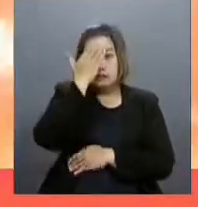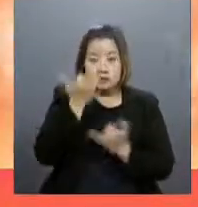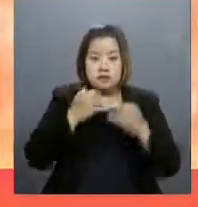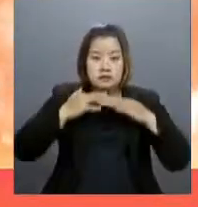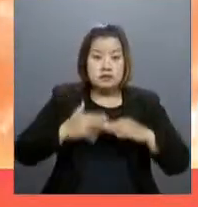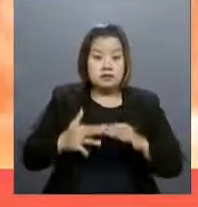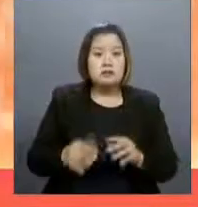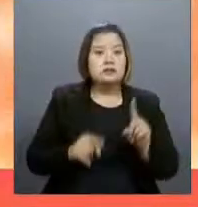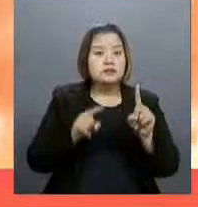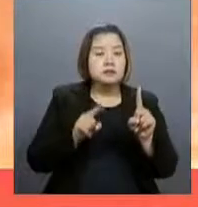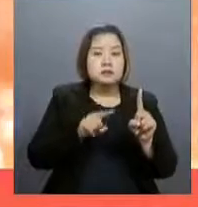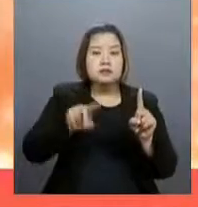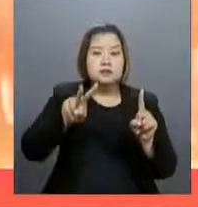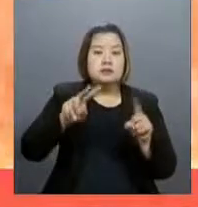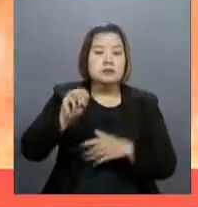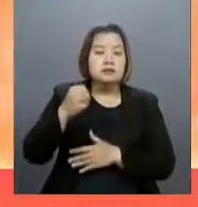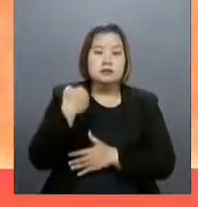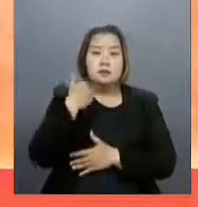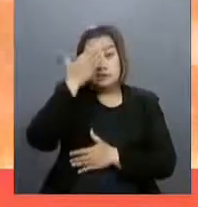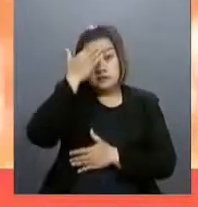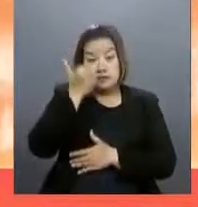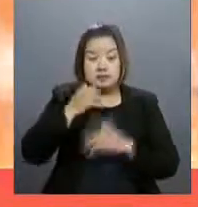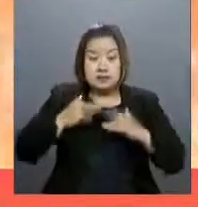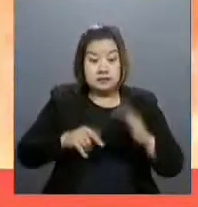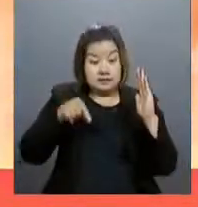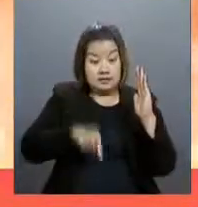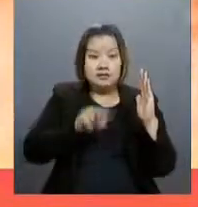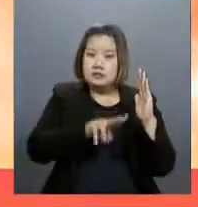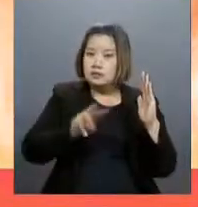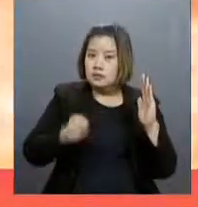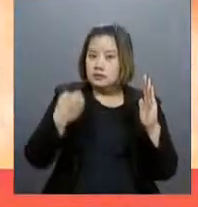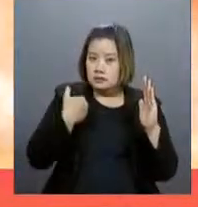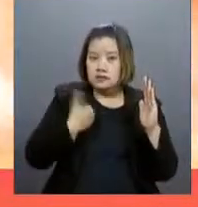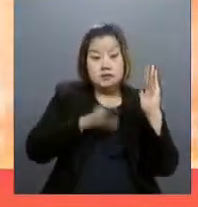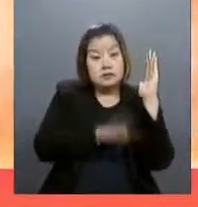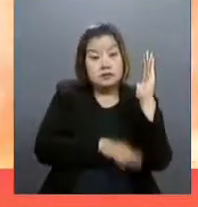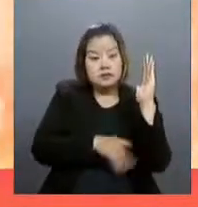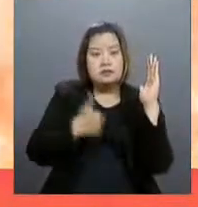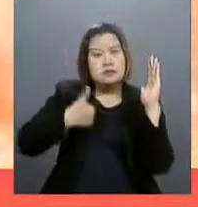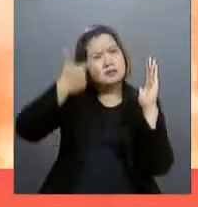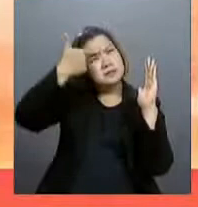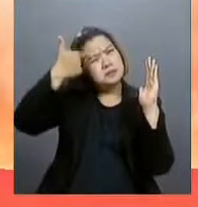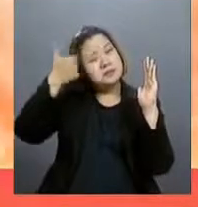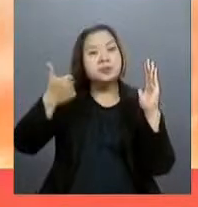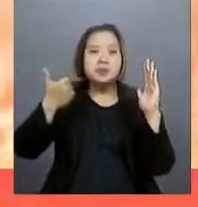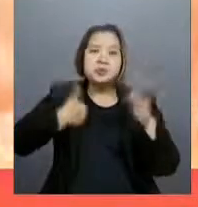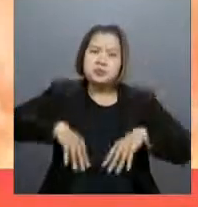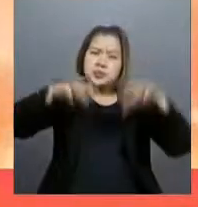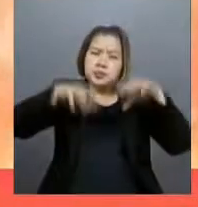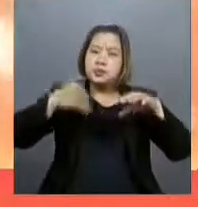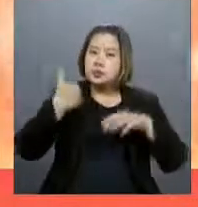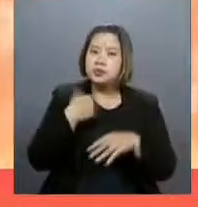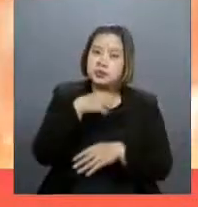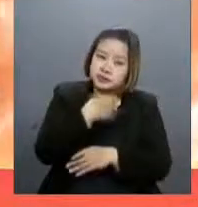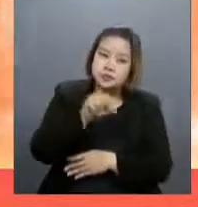มีคลื่นสูง 1-2 เมตรห่างฝั่งคลื่นสูงประมาณ2เมตรภาคใต้มีเมฆบางส่วนกับมีฝนฟ้าคะนองเป็นแห่งๆ 10-20%